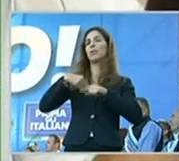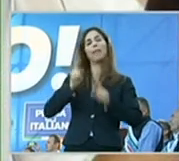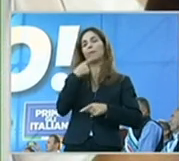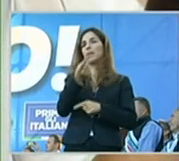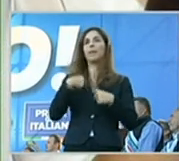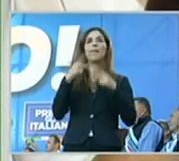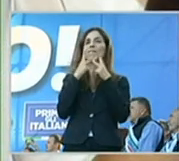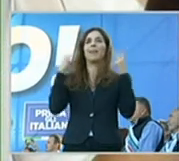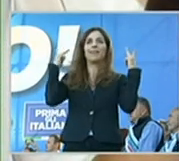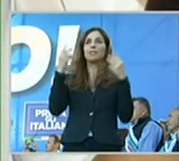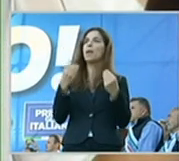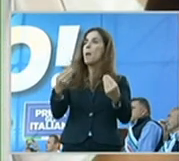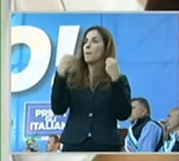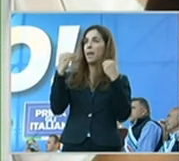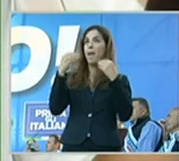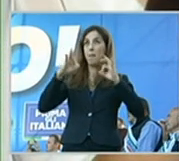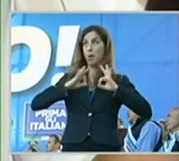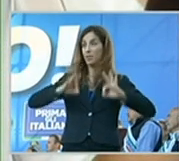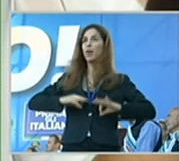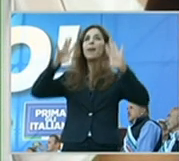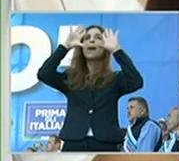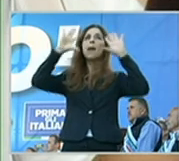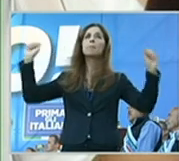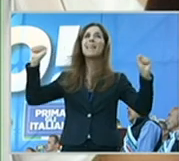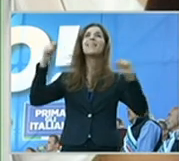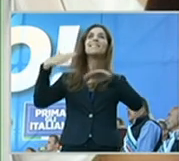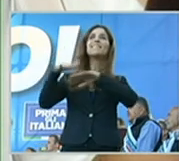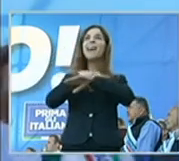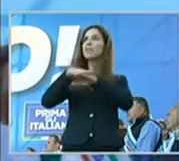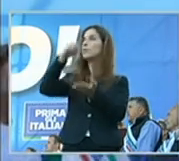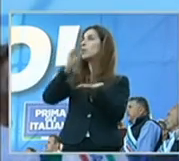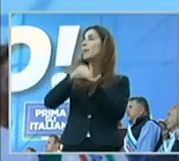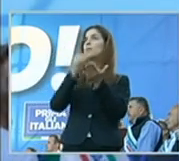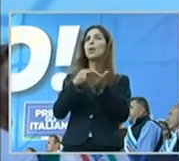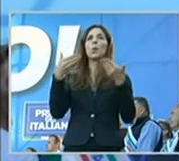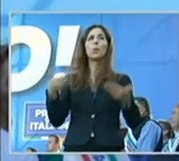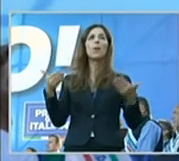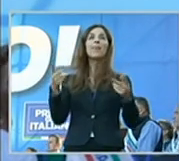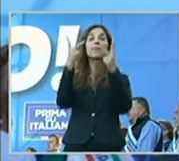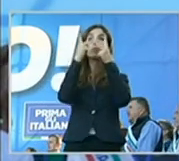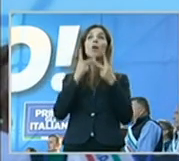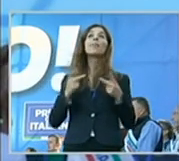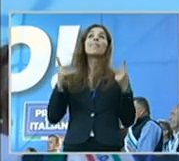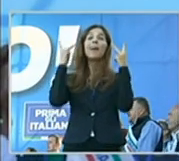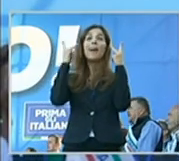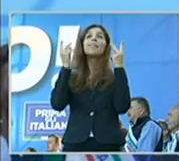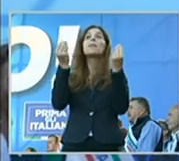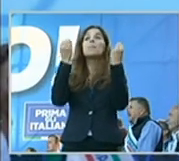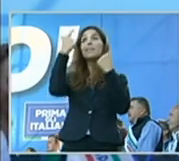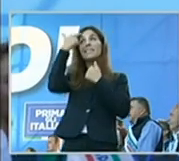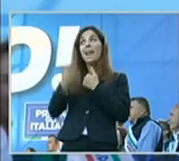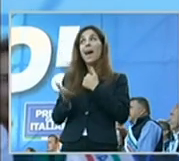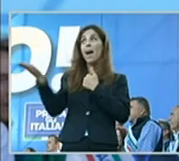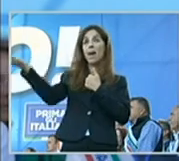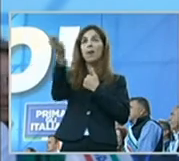perché poliziotti e carabinieri in servizio sono qua, sorridenti, perché sanno che quando